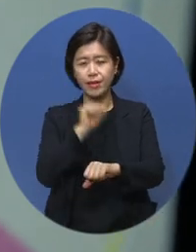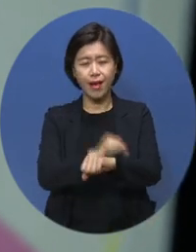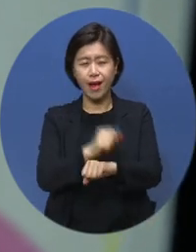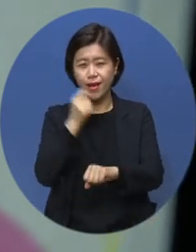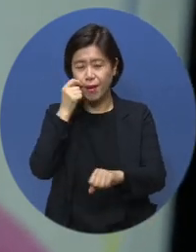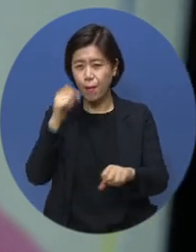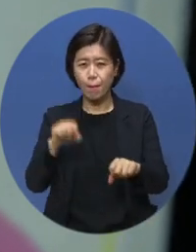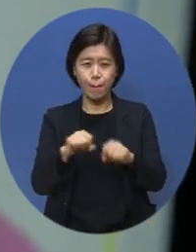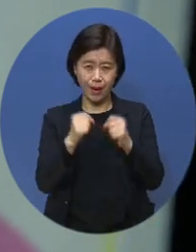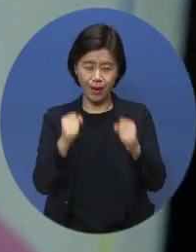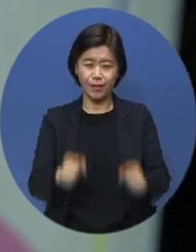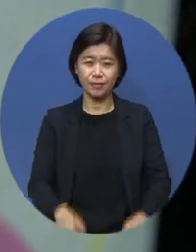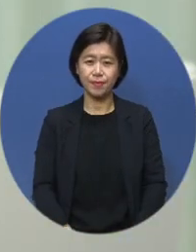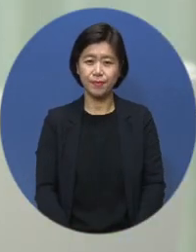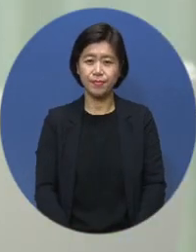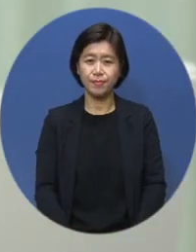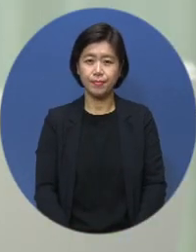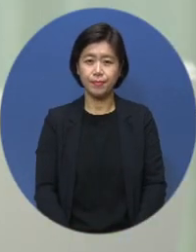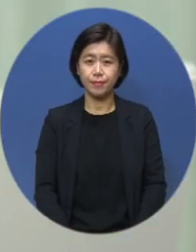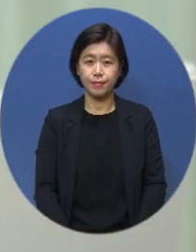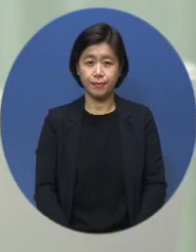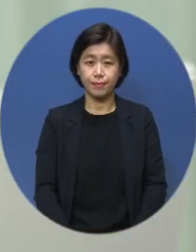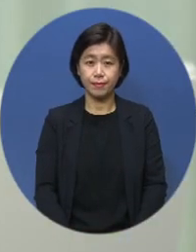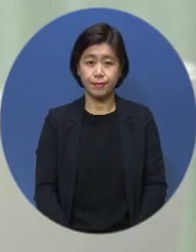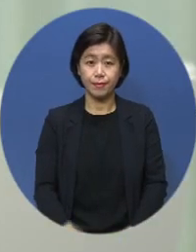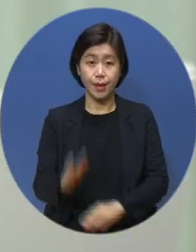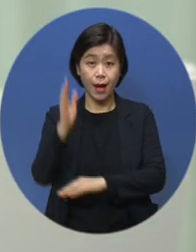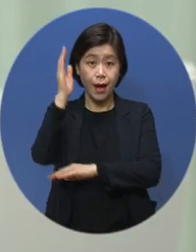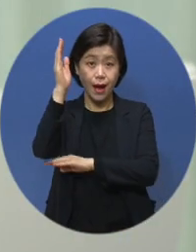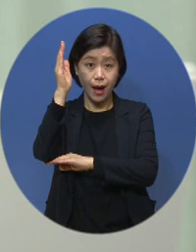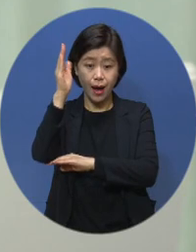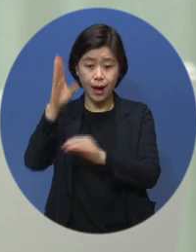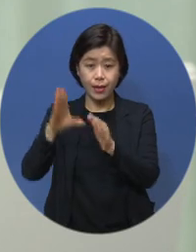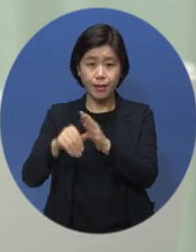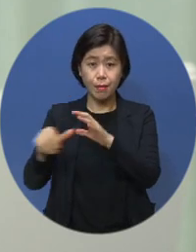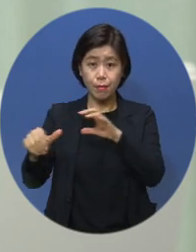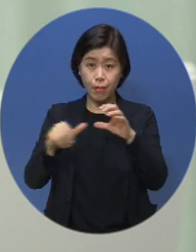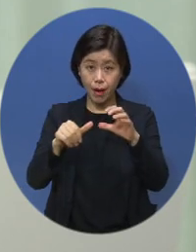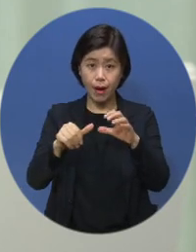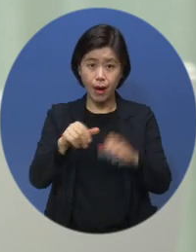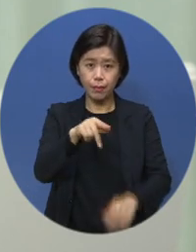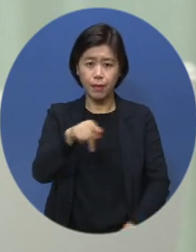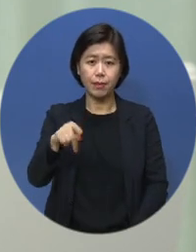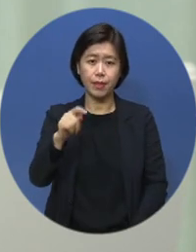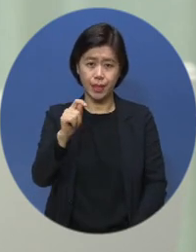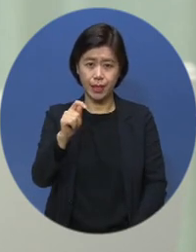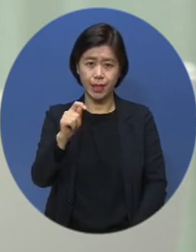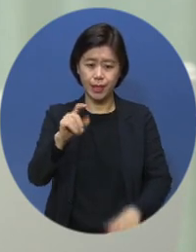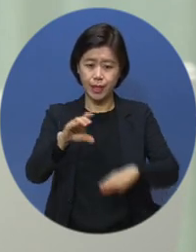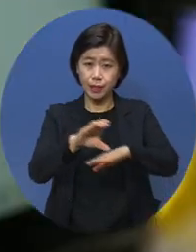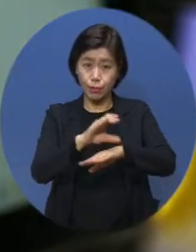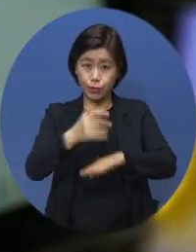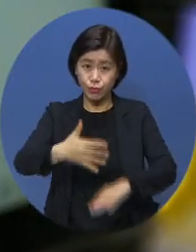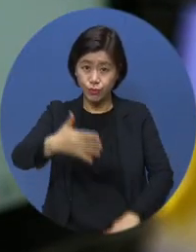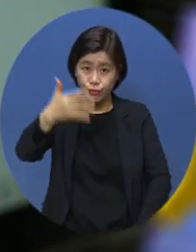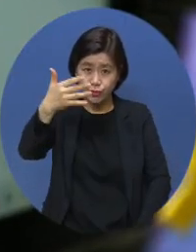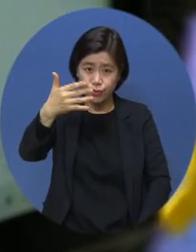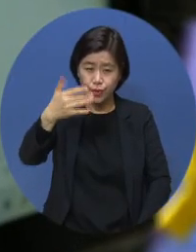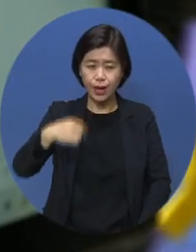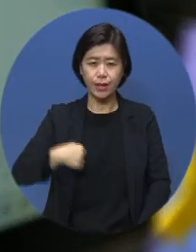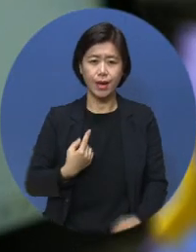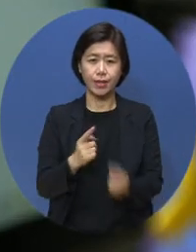너도 합니다 강의의 쓰일 ppt 자료 역시 누구의 도움도 받지 않고 그의 힘으로